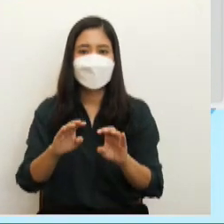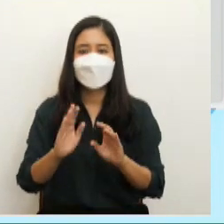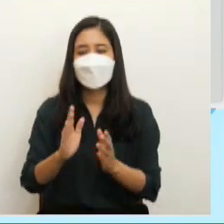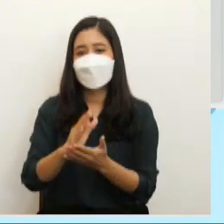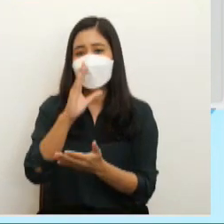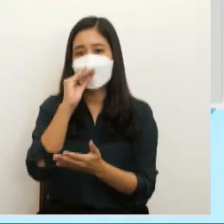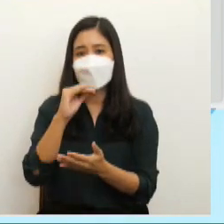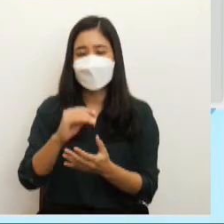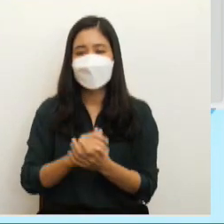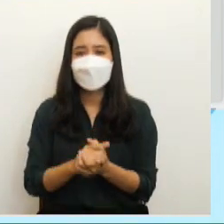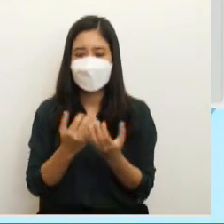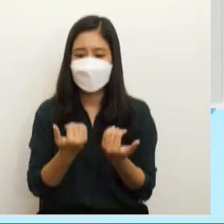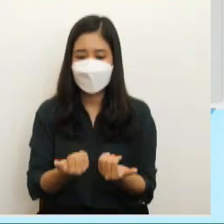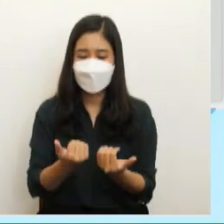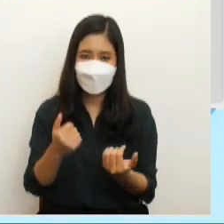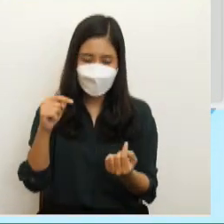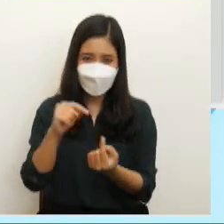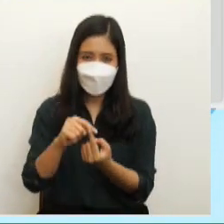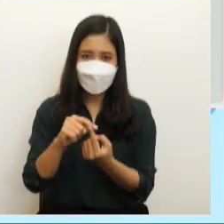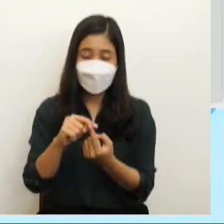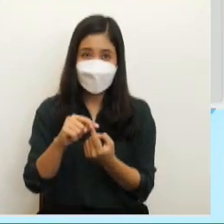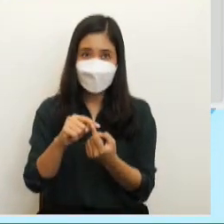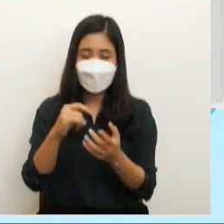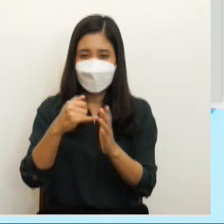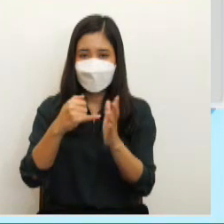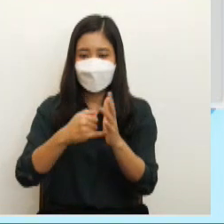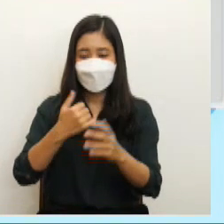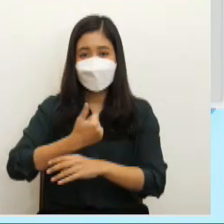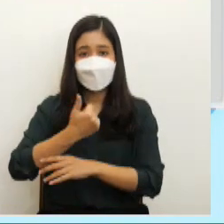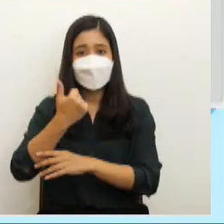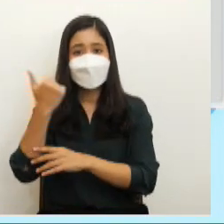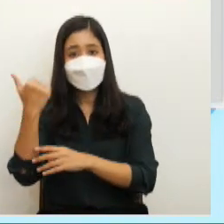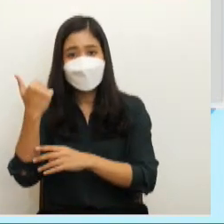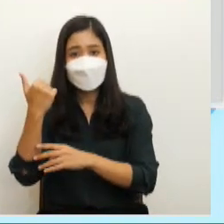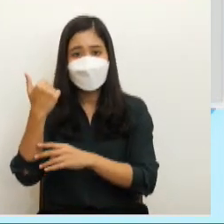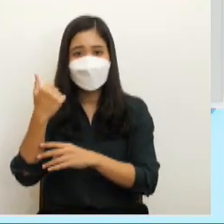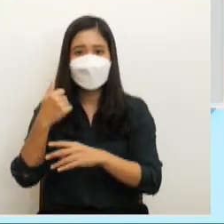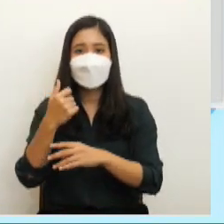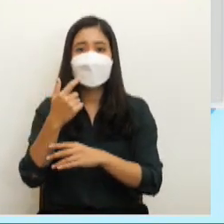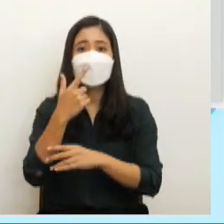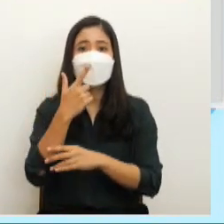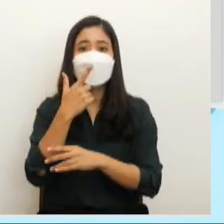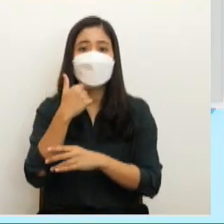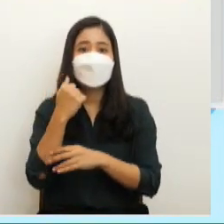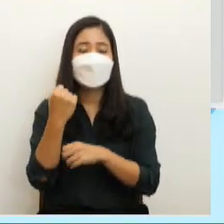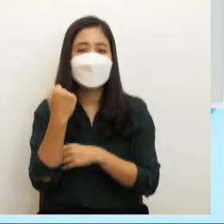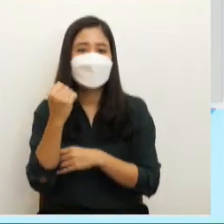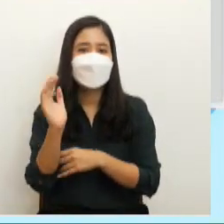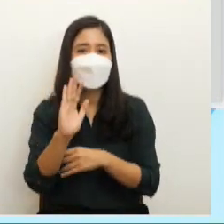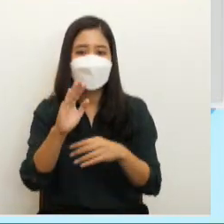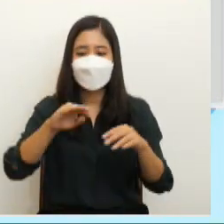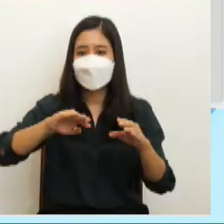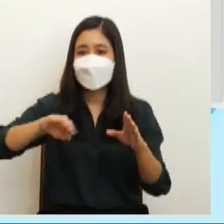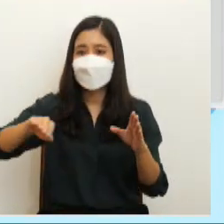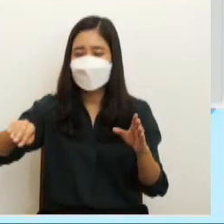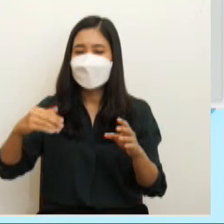อันนี้ก็ถือว่าดำเนินการไปได้ด้วยดีส่วนจังหวัดอื่นๆนอกเหนือจาก6จังหวัดไอ้10จังหวัดเนี่ยเ